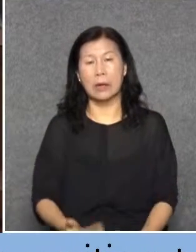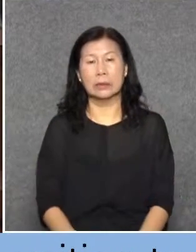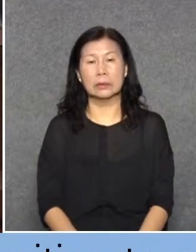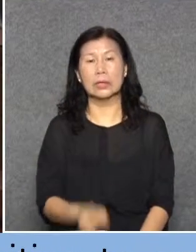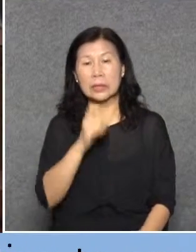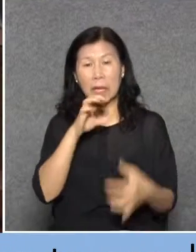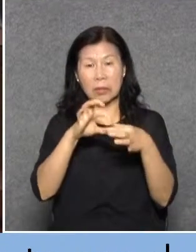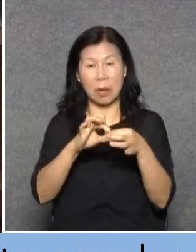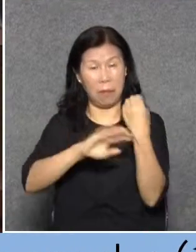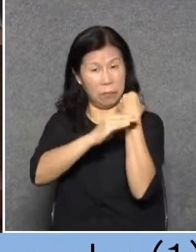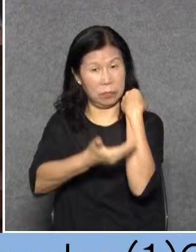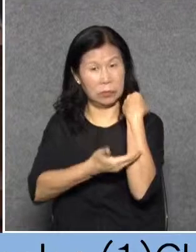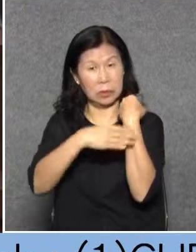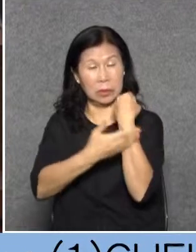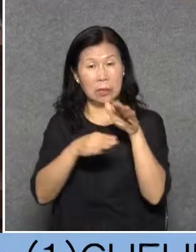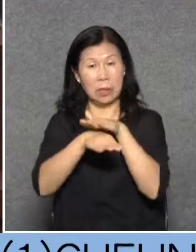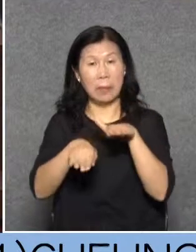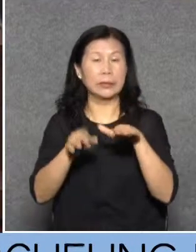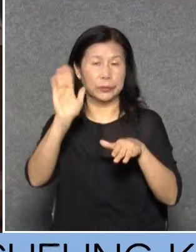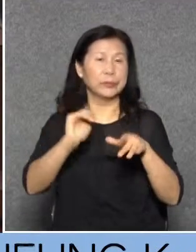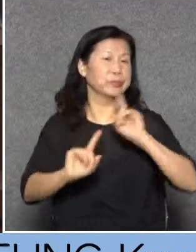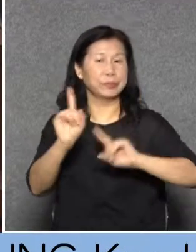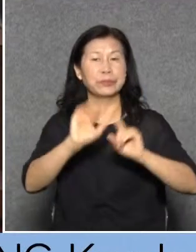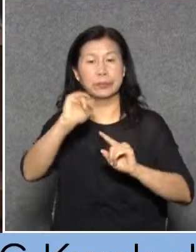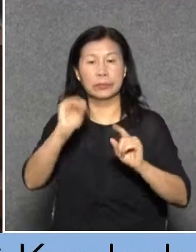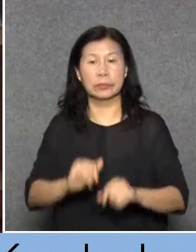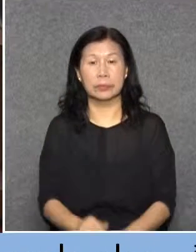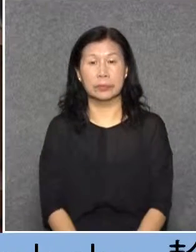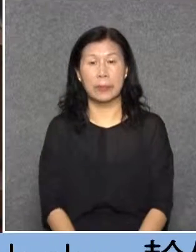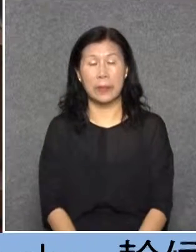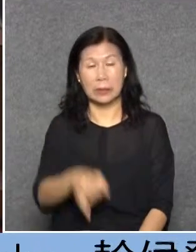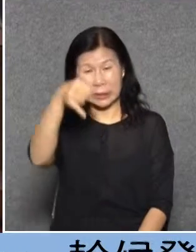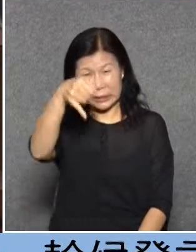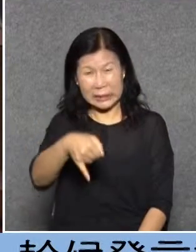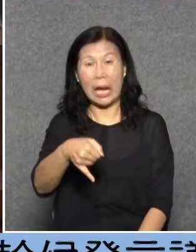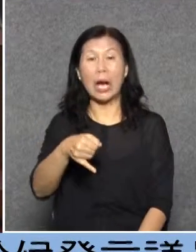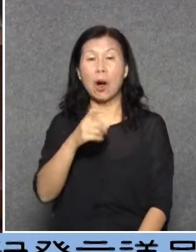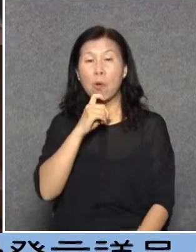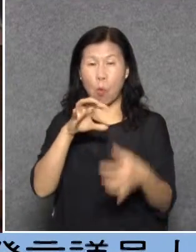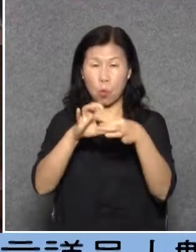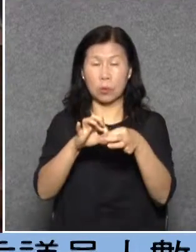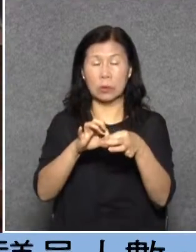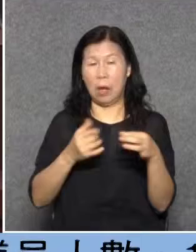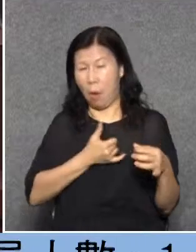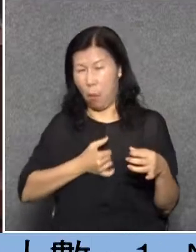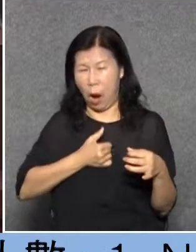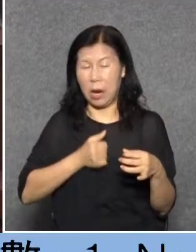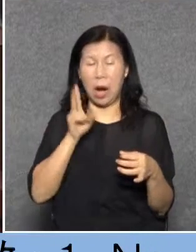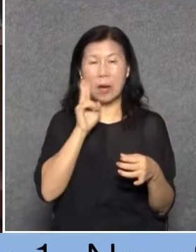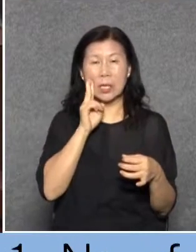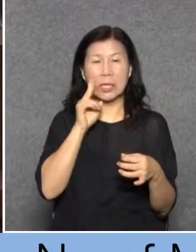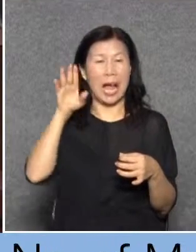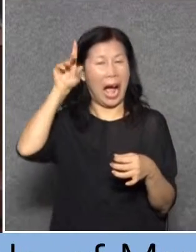關任何法例平時沒有所謂的，但是如果日後任何有疑點、黑暗